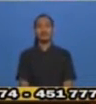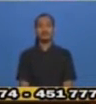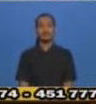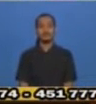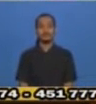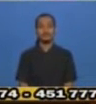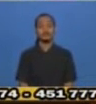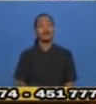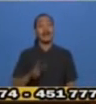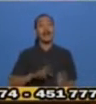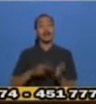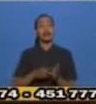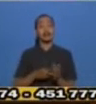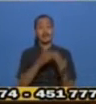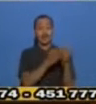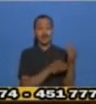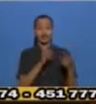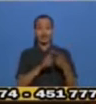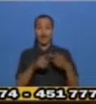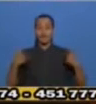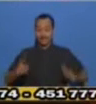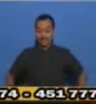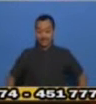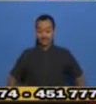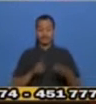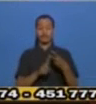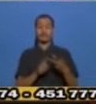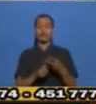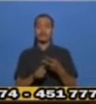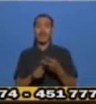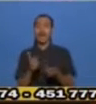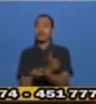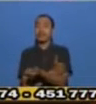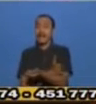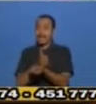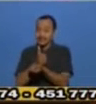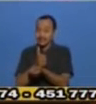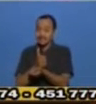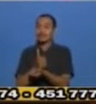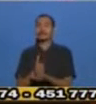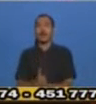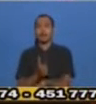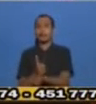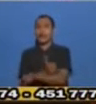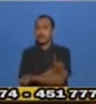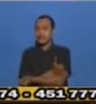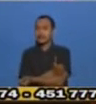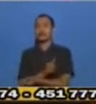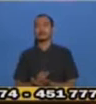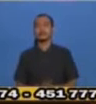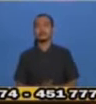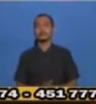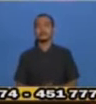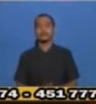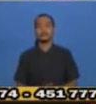secara fisik, secara administrasi juga harus dilakukan dan yang berikutnya tentu saja tidak